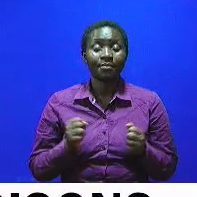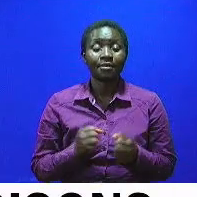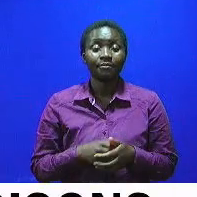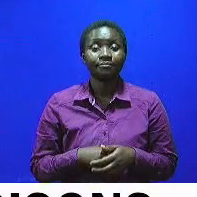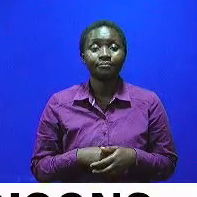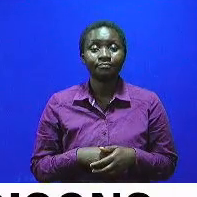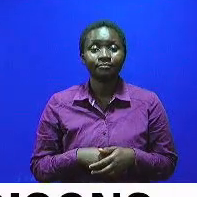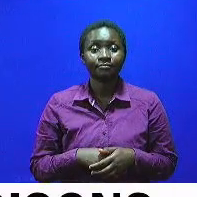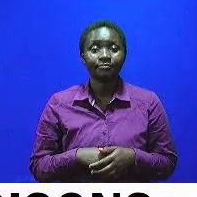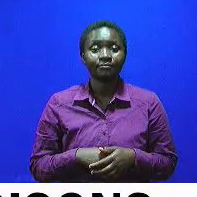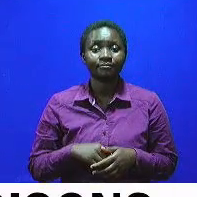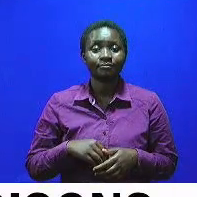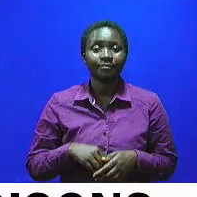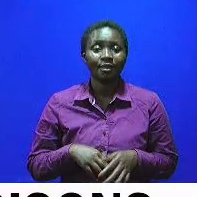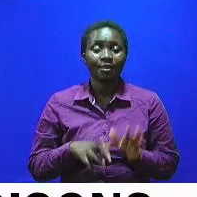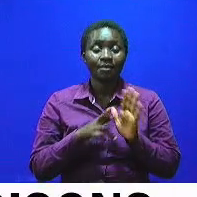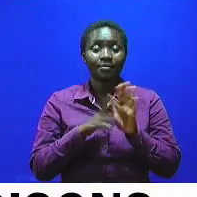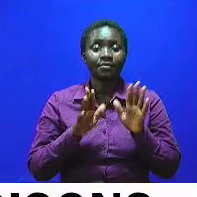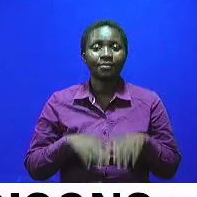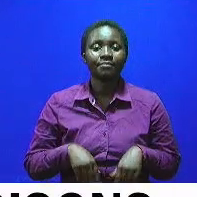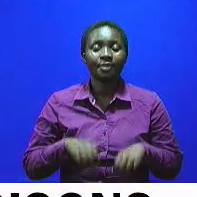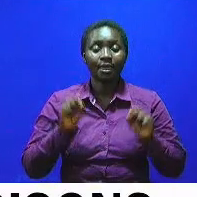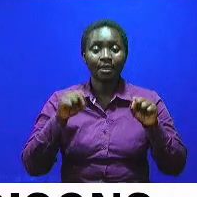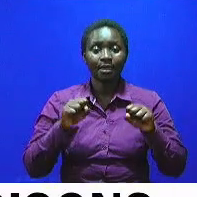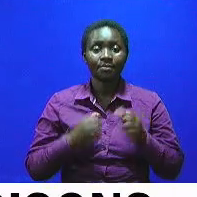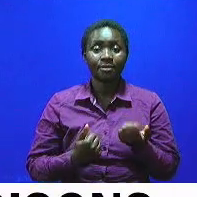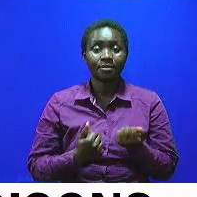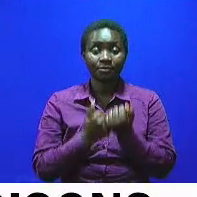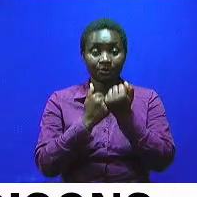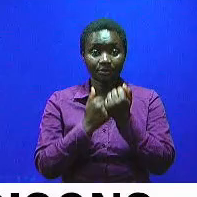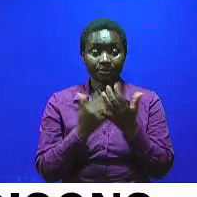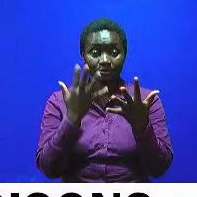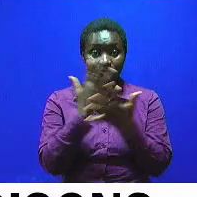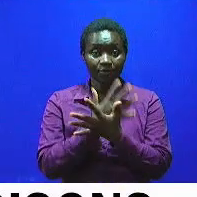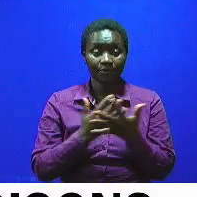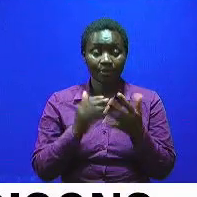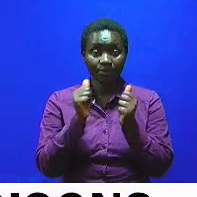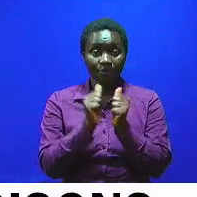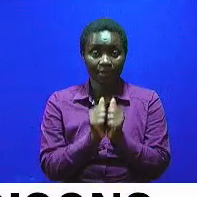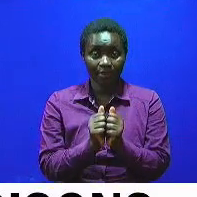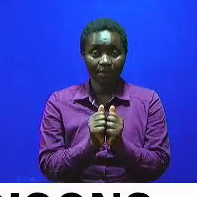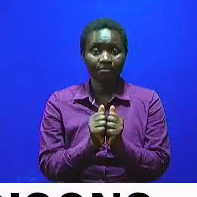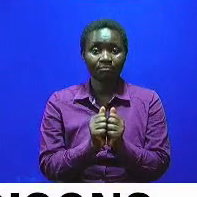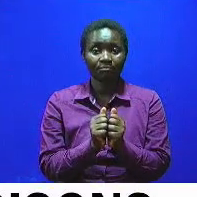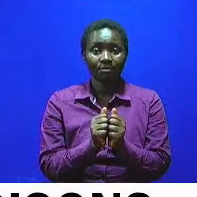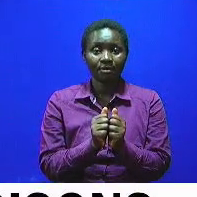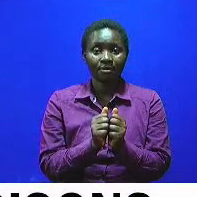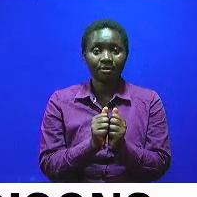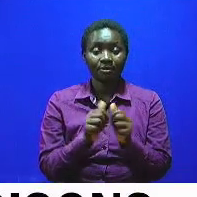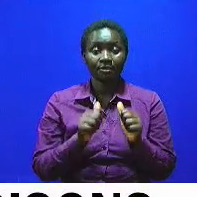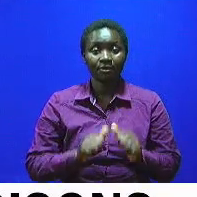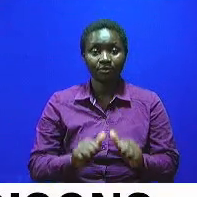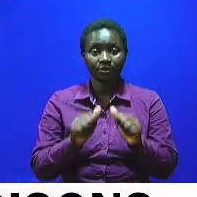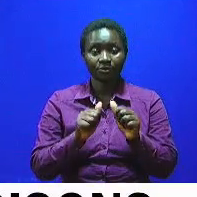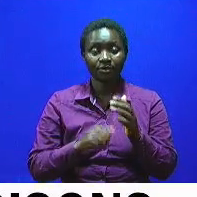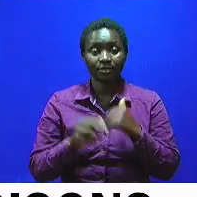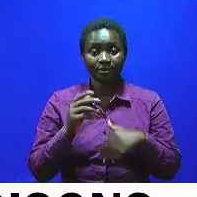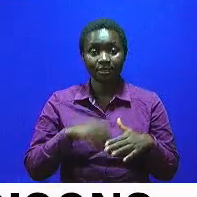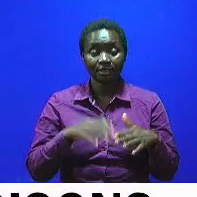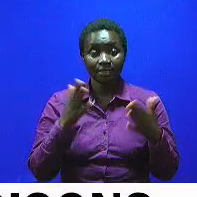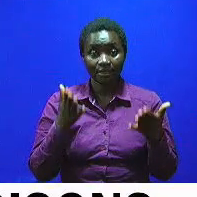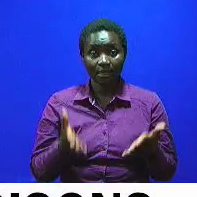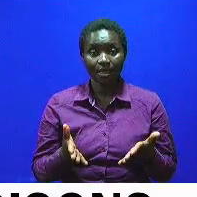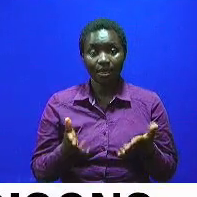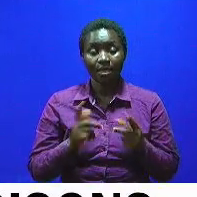mama county was able to support abantu aba paka twakira mwega twakorera mangana agenderera maiga